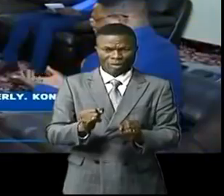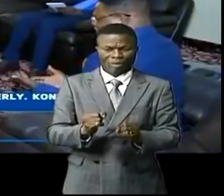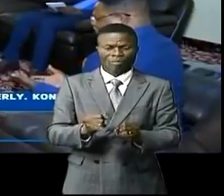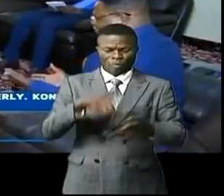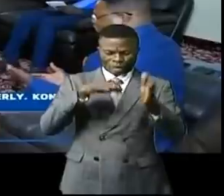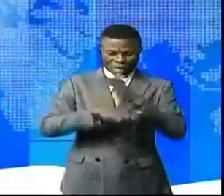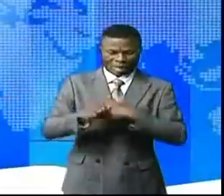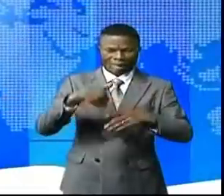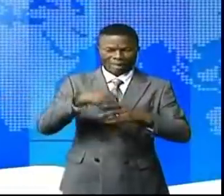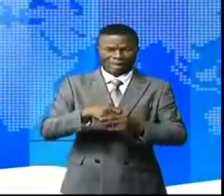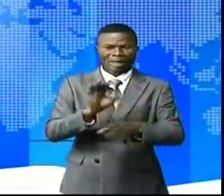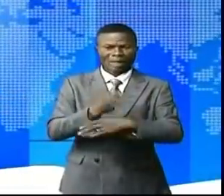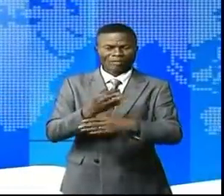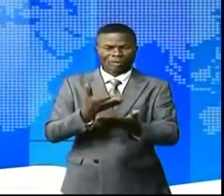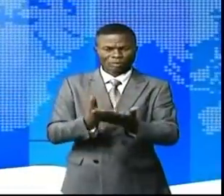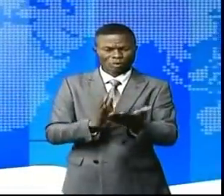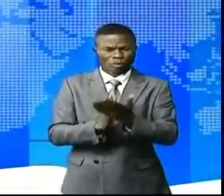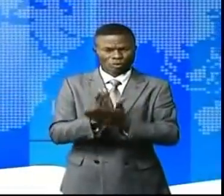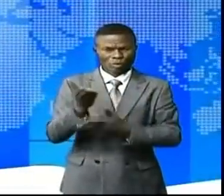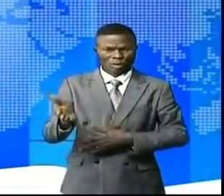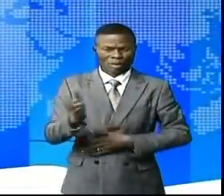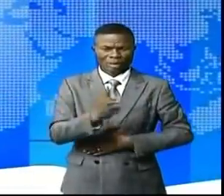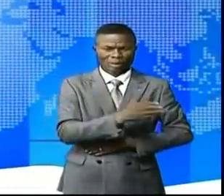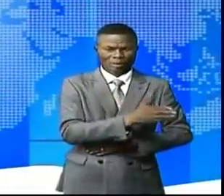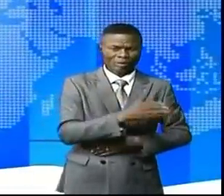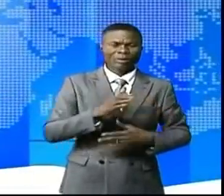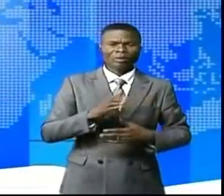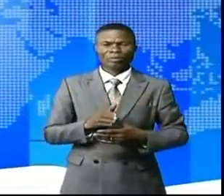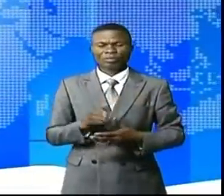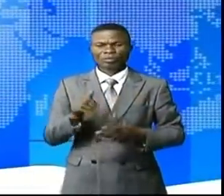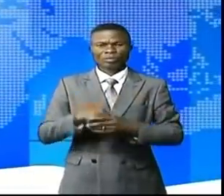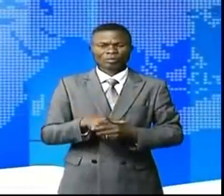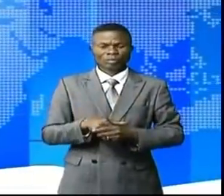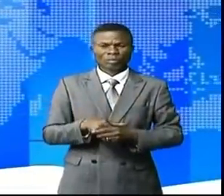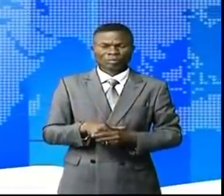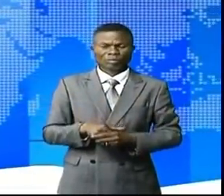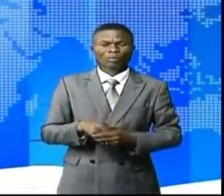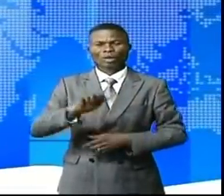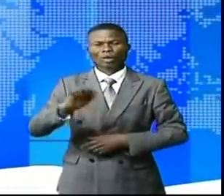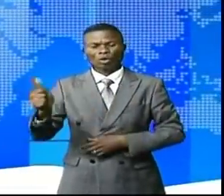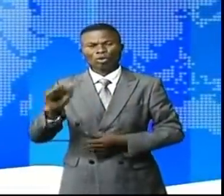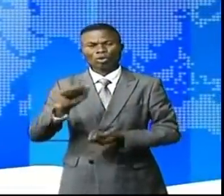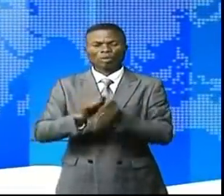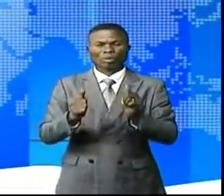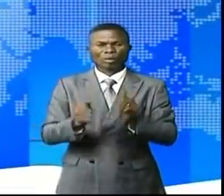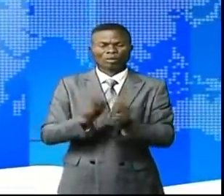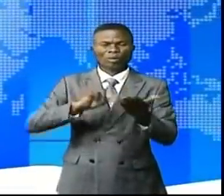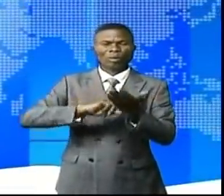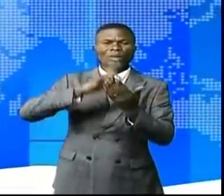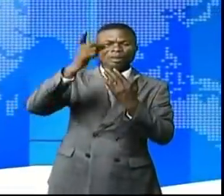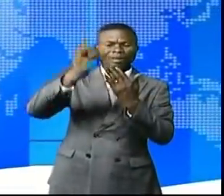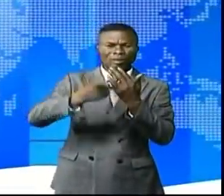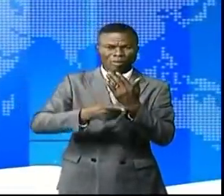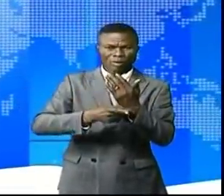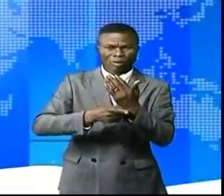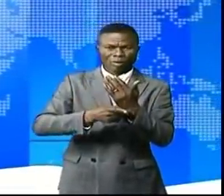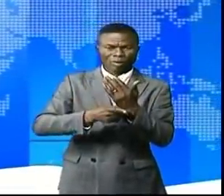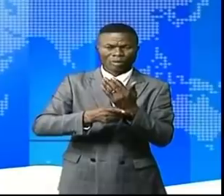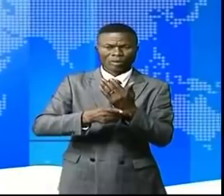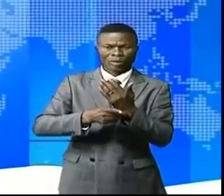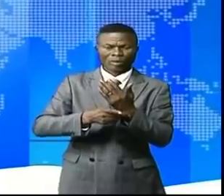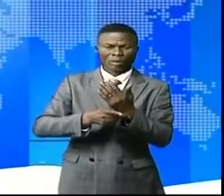numérique. Et puis, dans le secteur du plan,